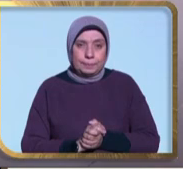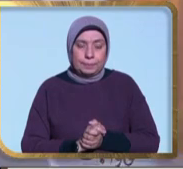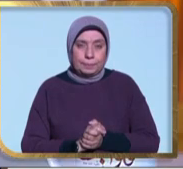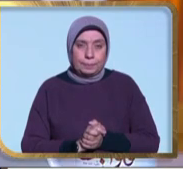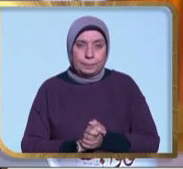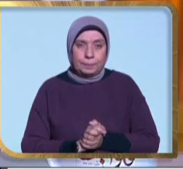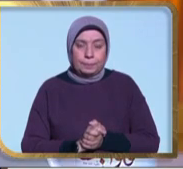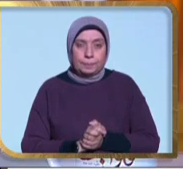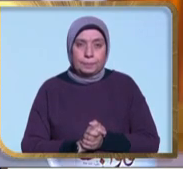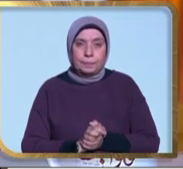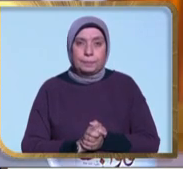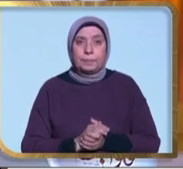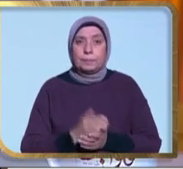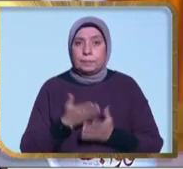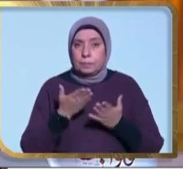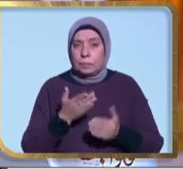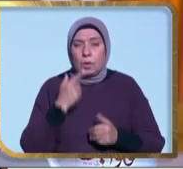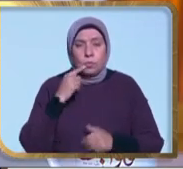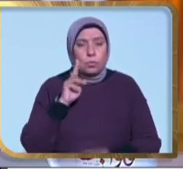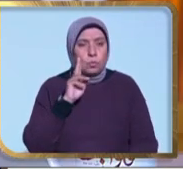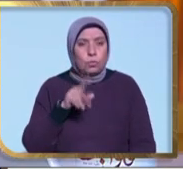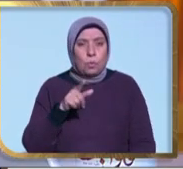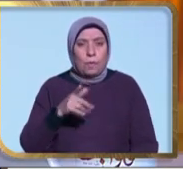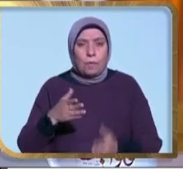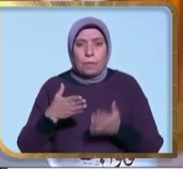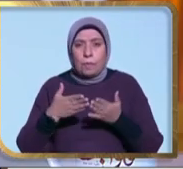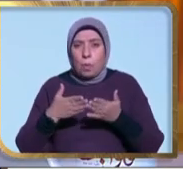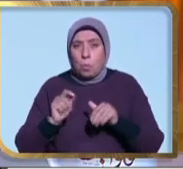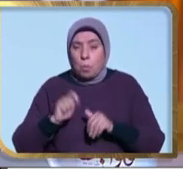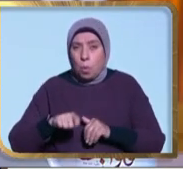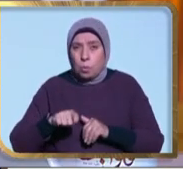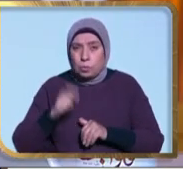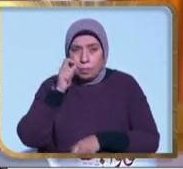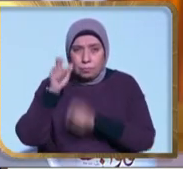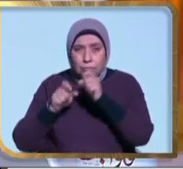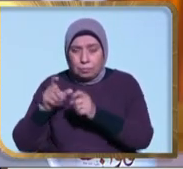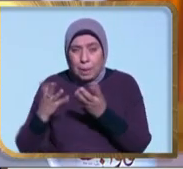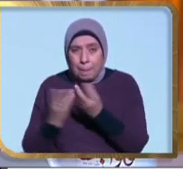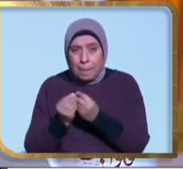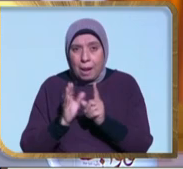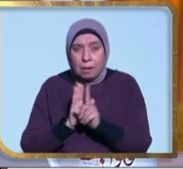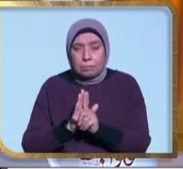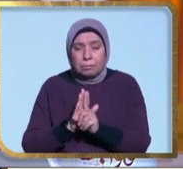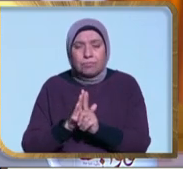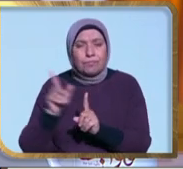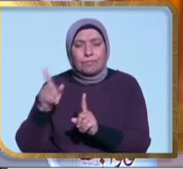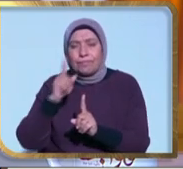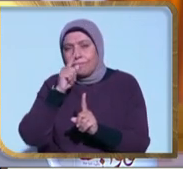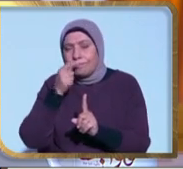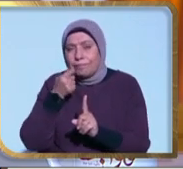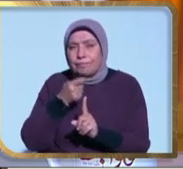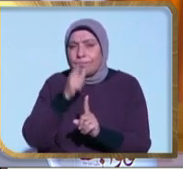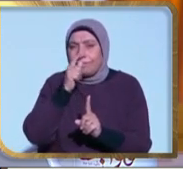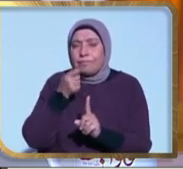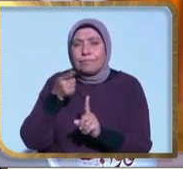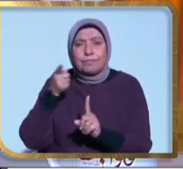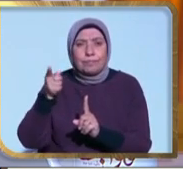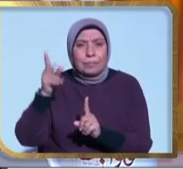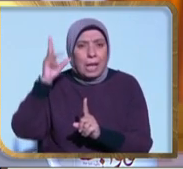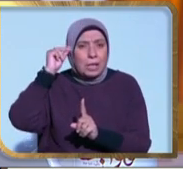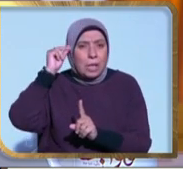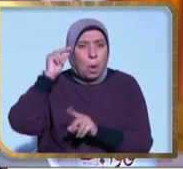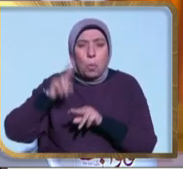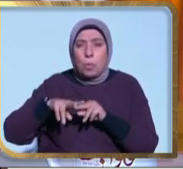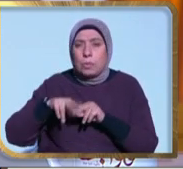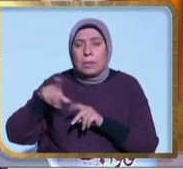العظيم لقد عان سيدنا موسى كثيرا من بني اسرائيل واجه سيدنا موسى ظلمهم